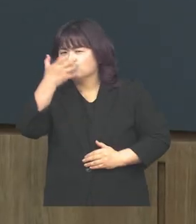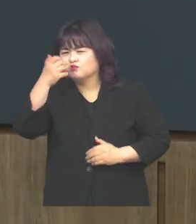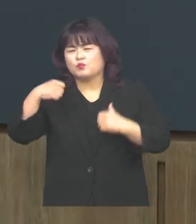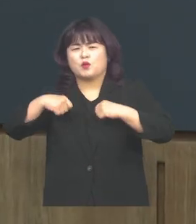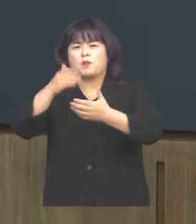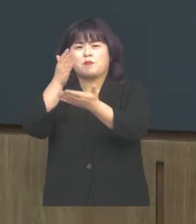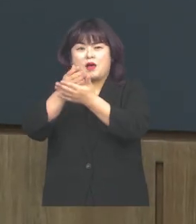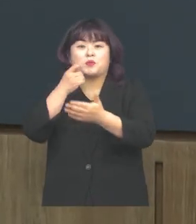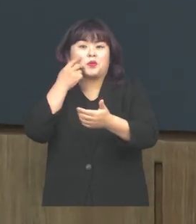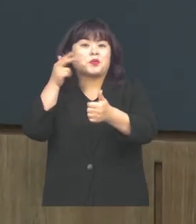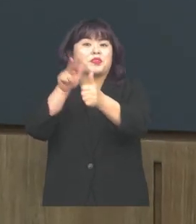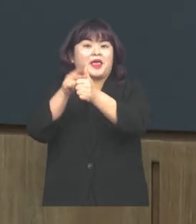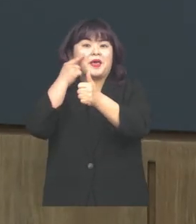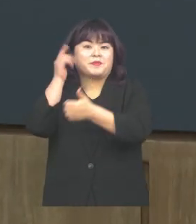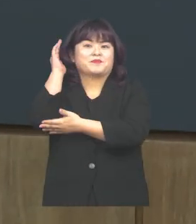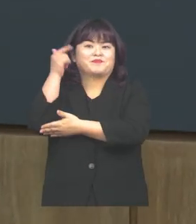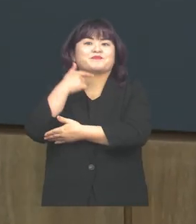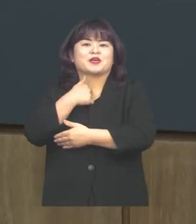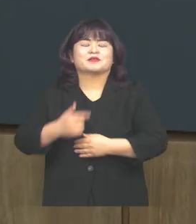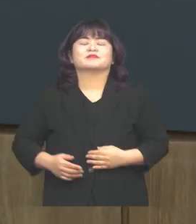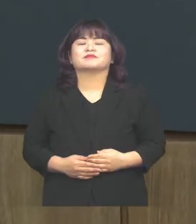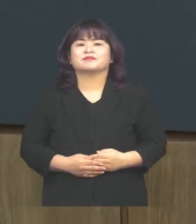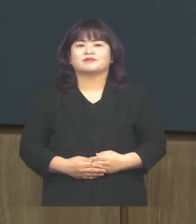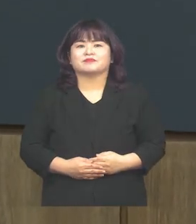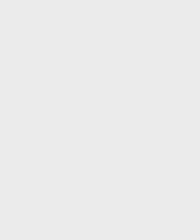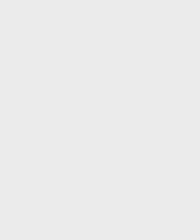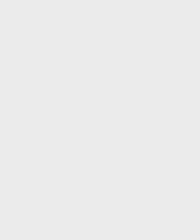포기하지 말고 도전할 것을 강조했습니다.